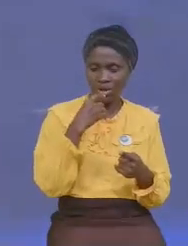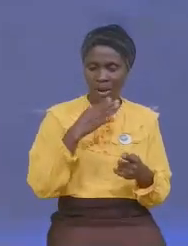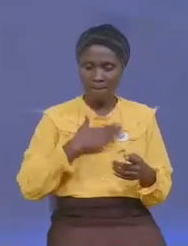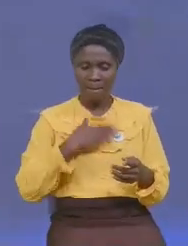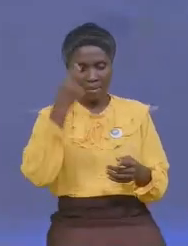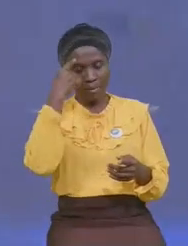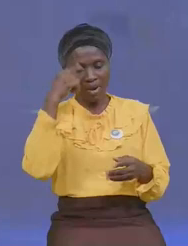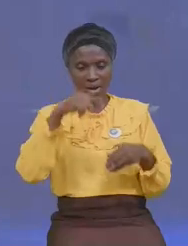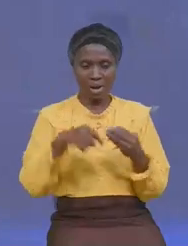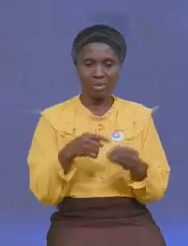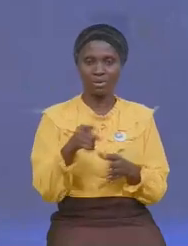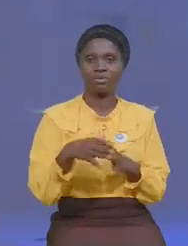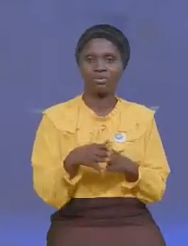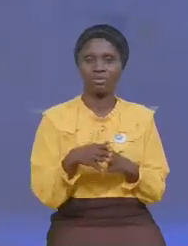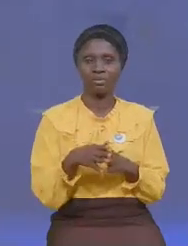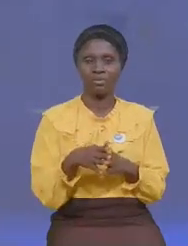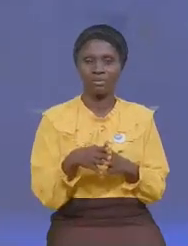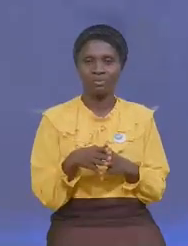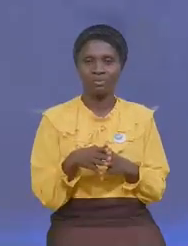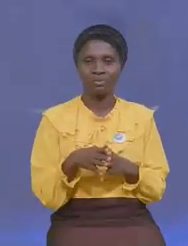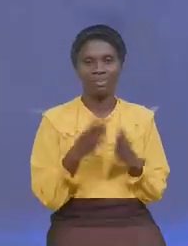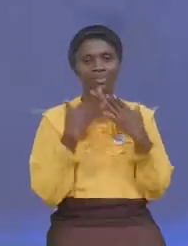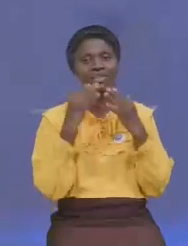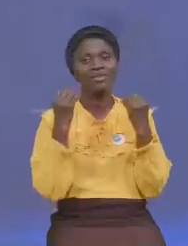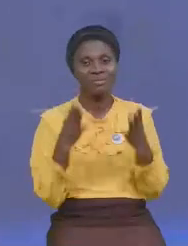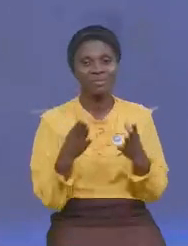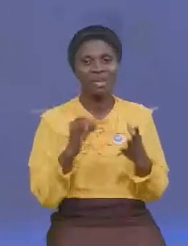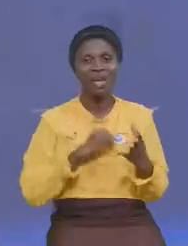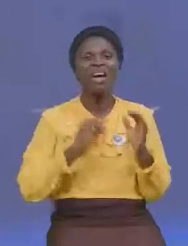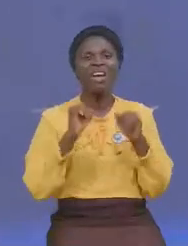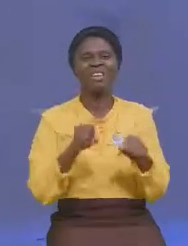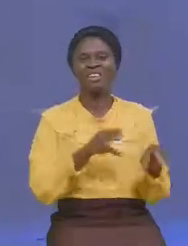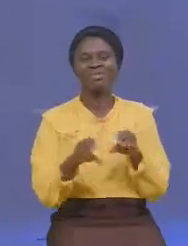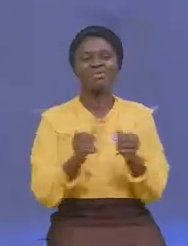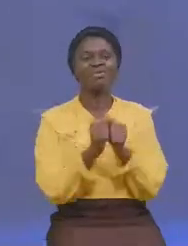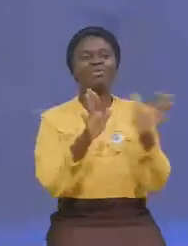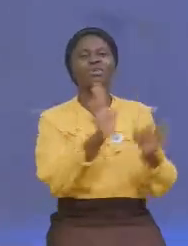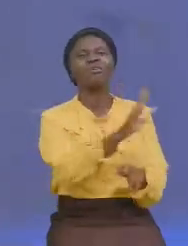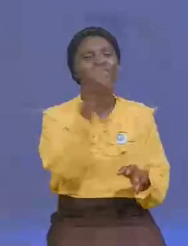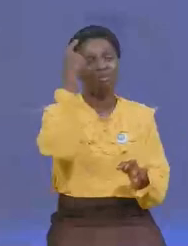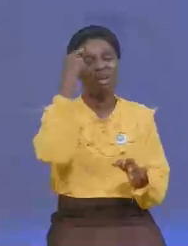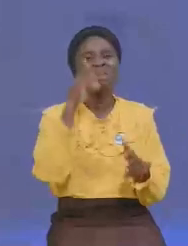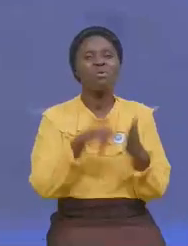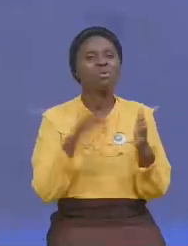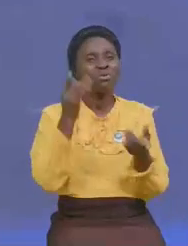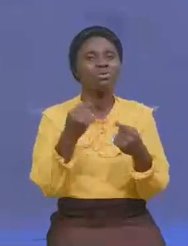vais parler franchement de toi. Merci beaucoup. Je peux vivre sans